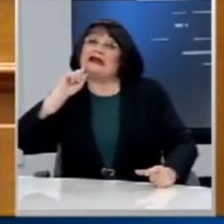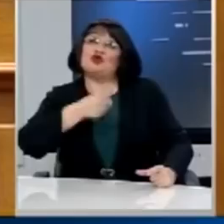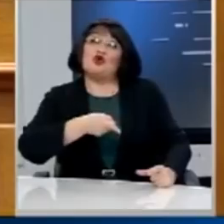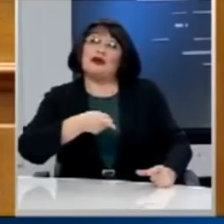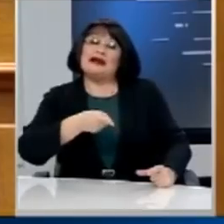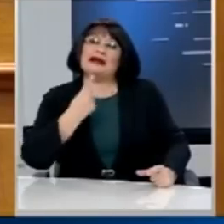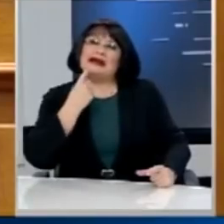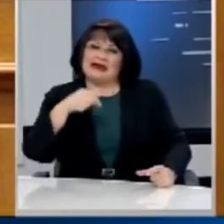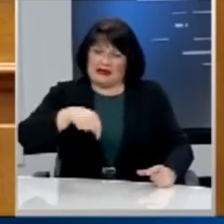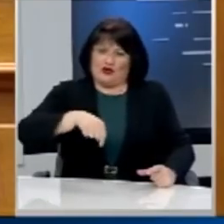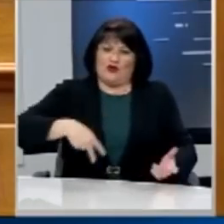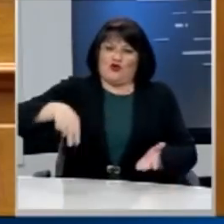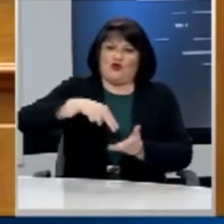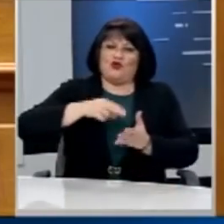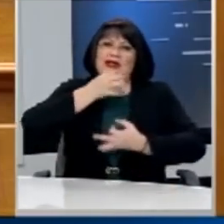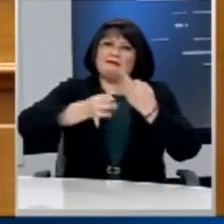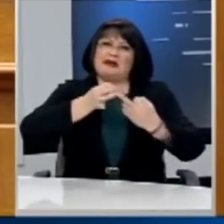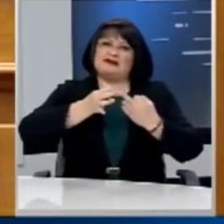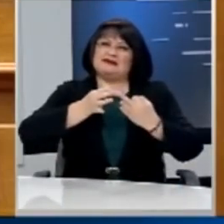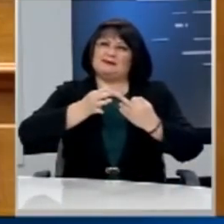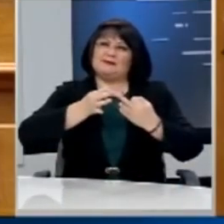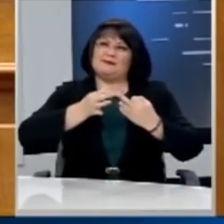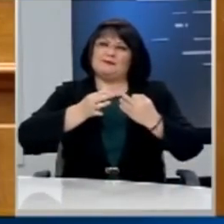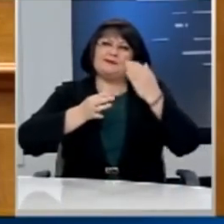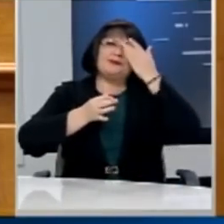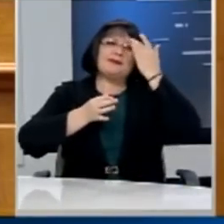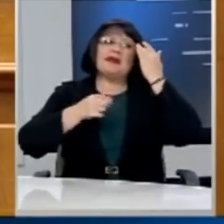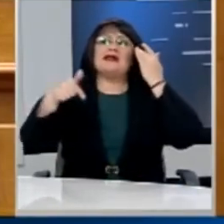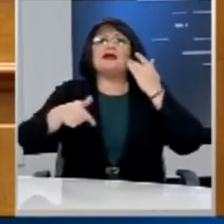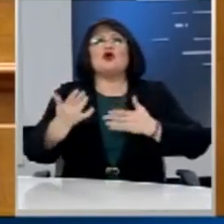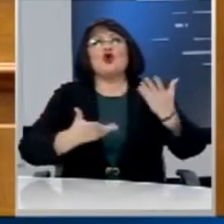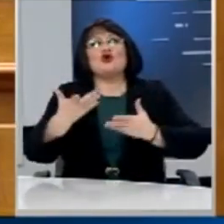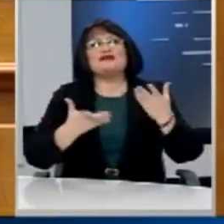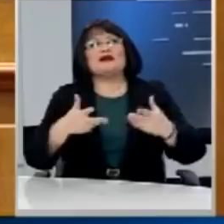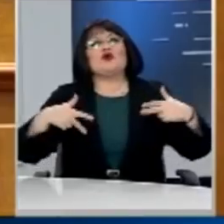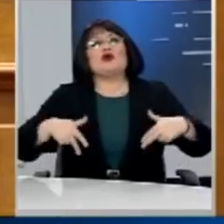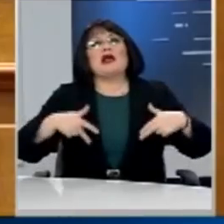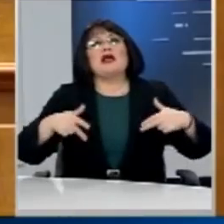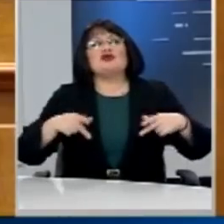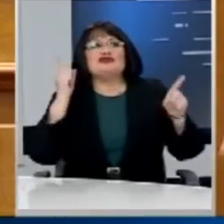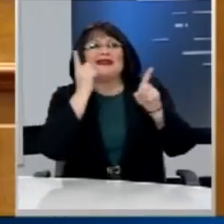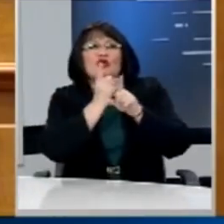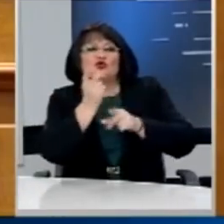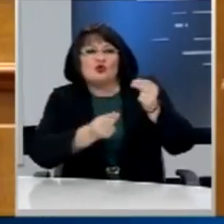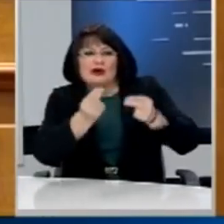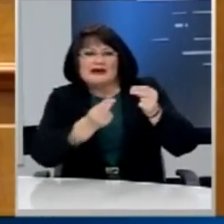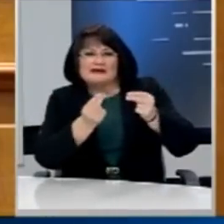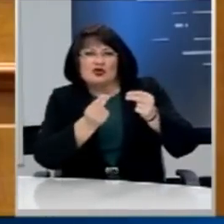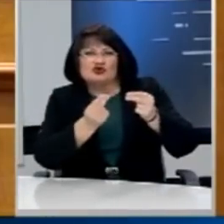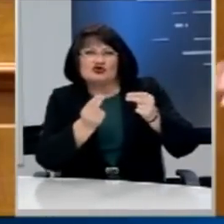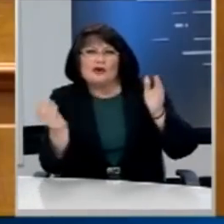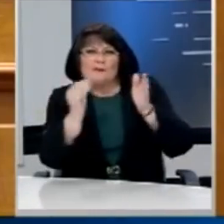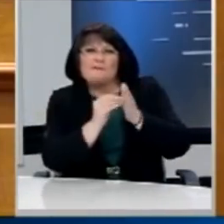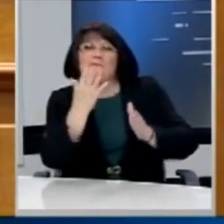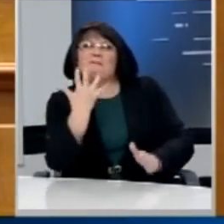και είπατε από αυτό εδώ το βήμα ότι ανοίγει στο Γενικό Λογιστήριο του Κράτους ειδικός λογαριασμός, ο οποίος θα πρικιστεί